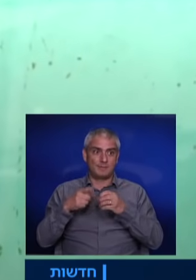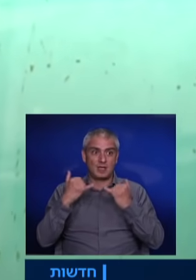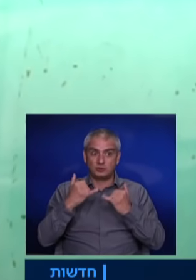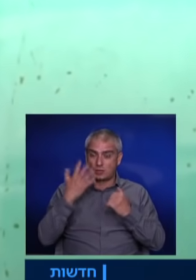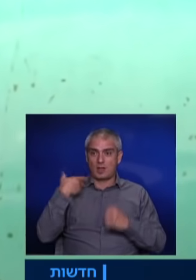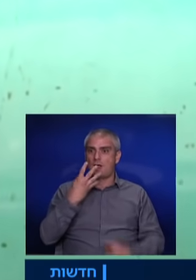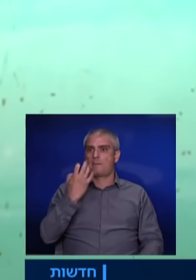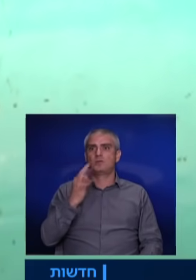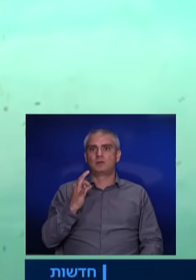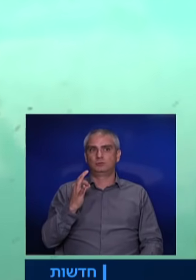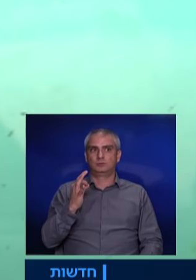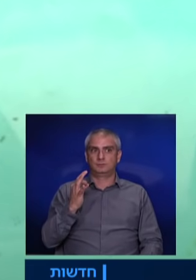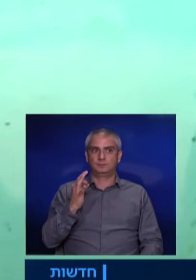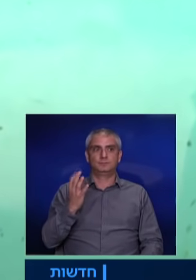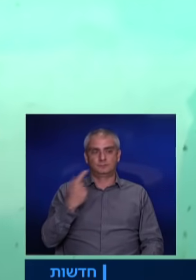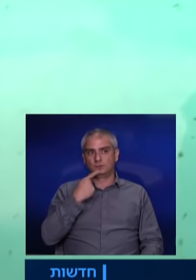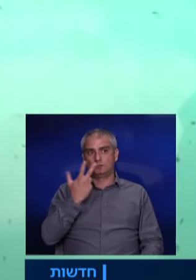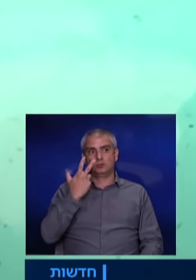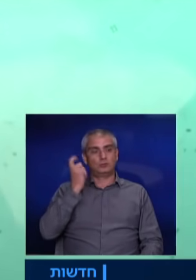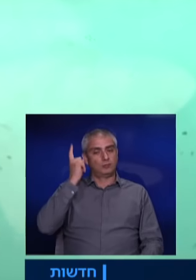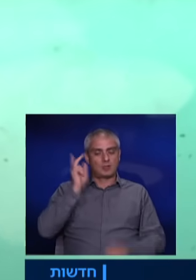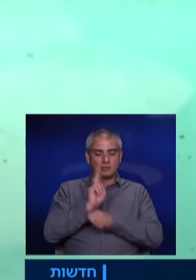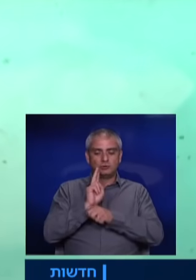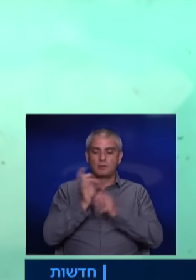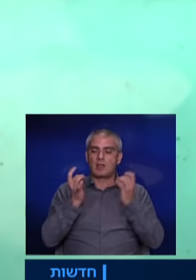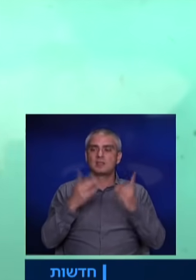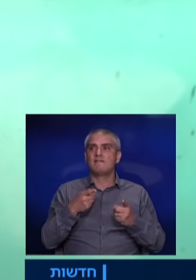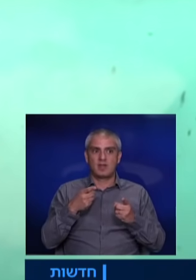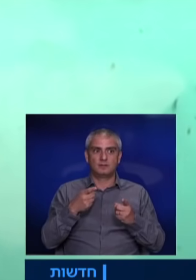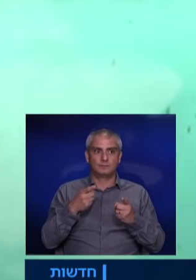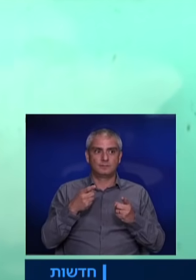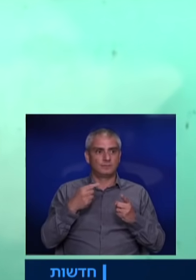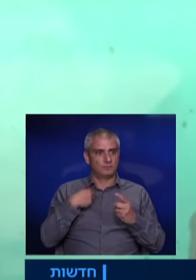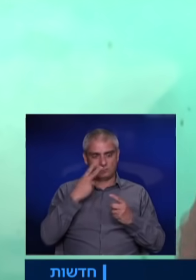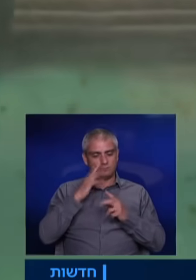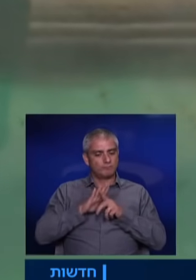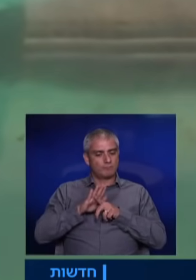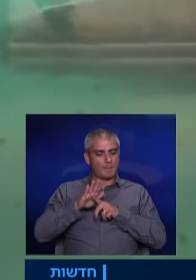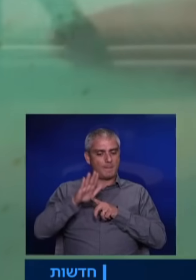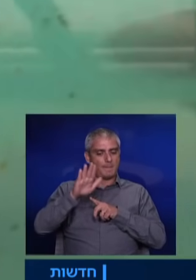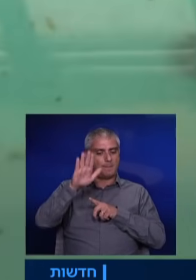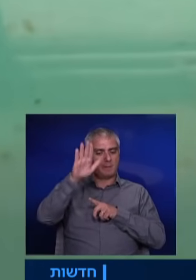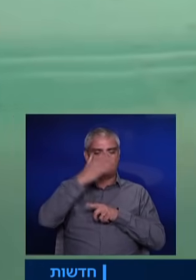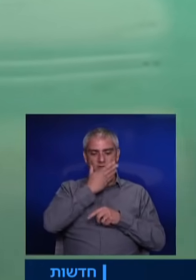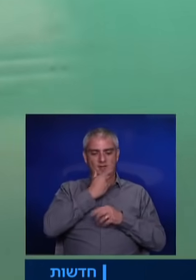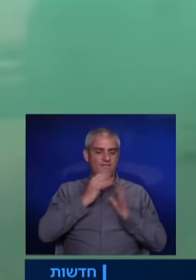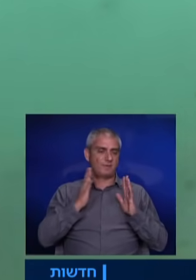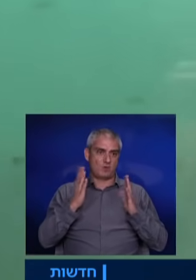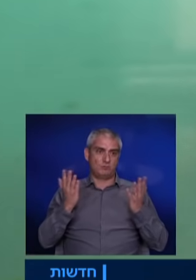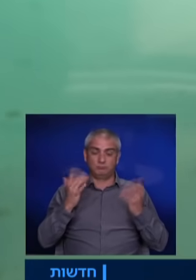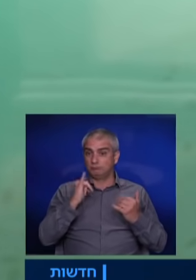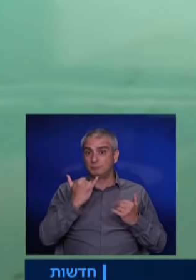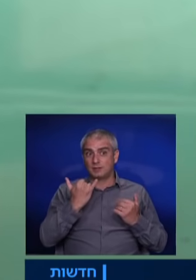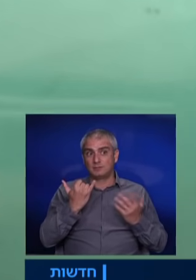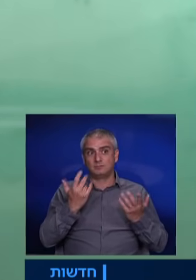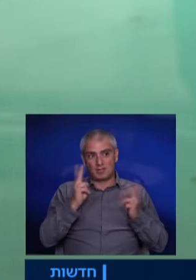אנחנו על 450. זאת אומרת, 30 שנה של שמירת טבע, ואנחנו רואים את העלייה בצורה מאוד מגמתית, ובאמת